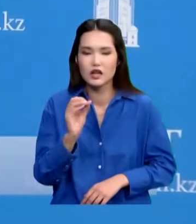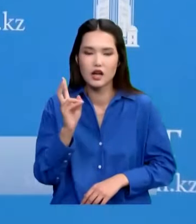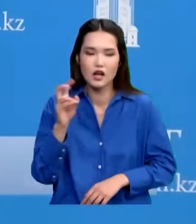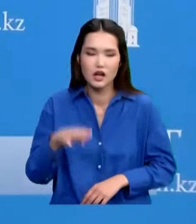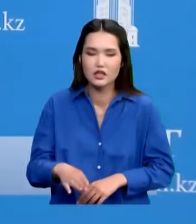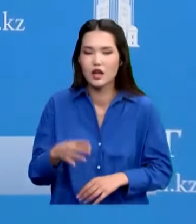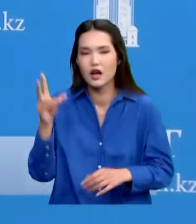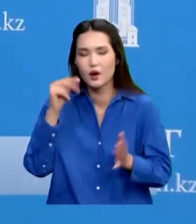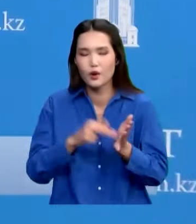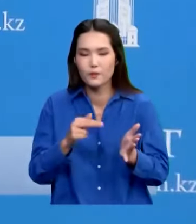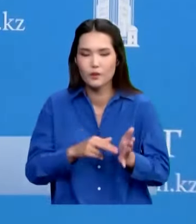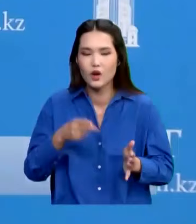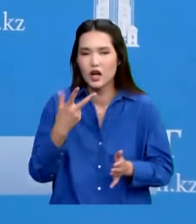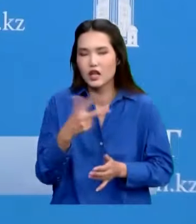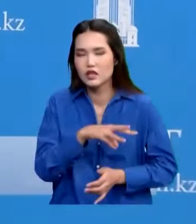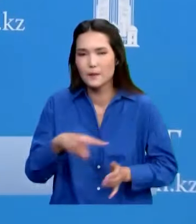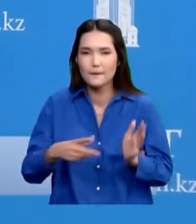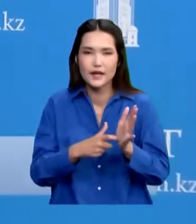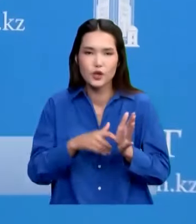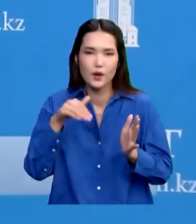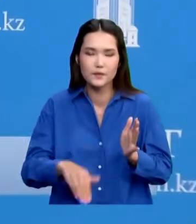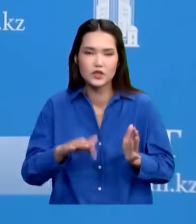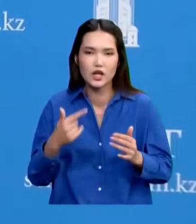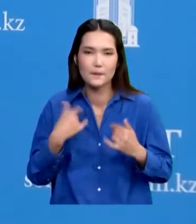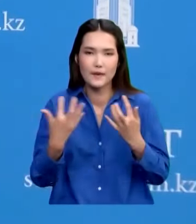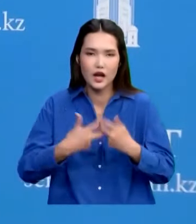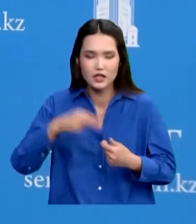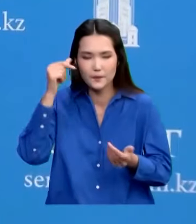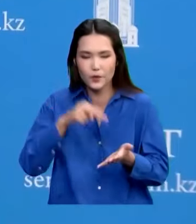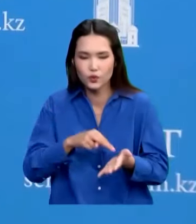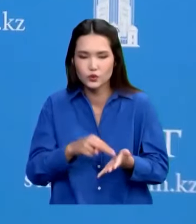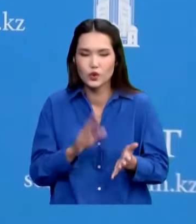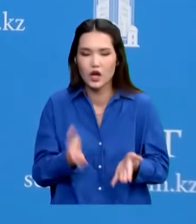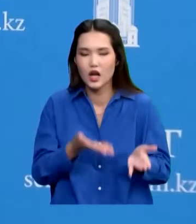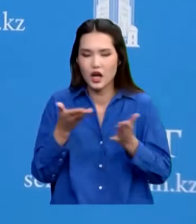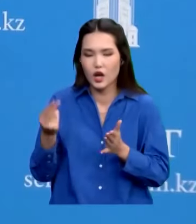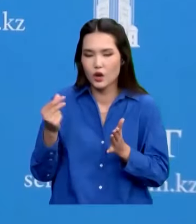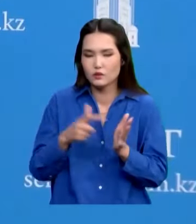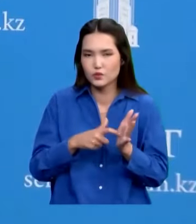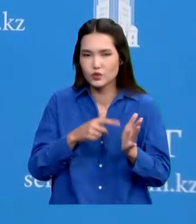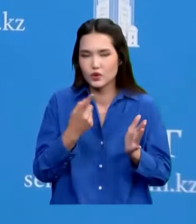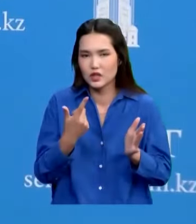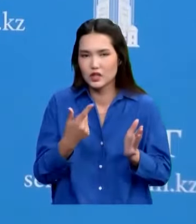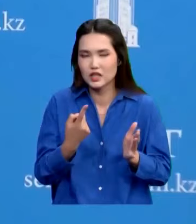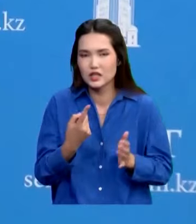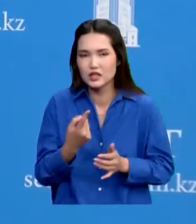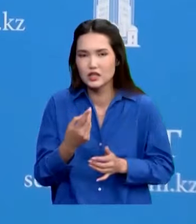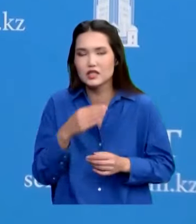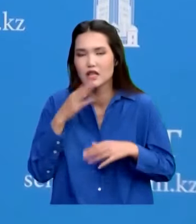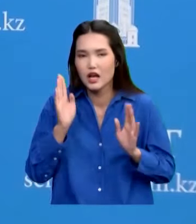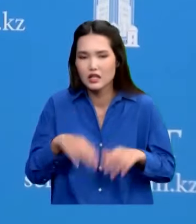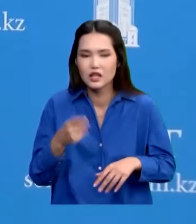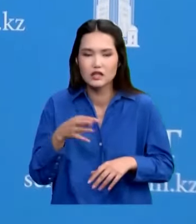это 3 700 000 тенге, и мы считаем, что этой суммы 3 700 000 тенге достаточно для того,